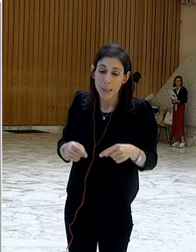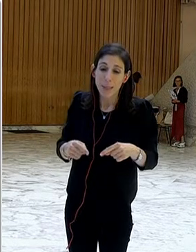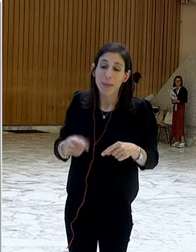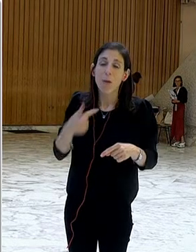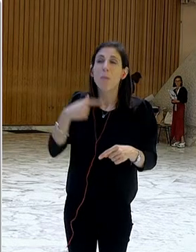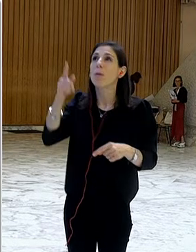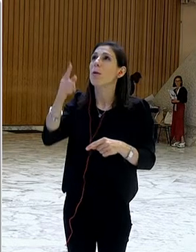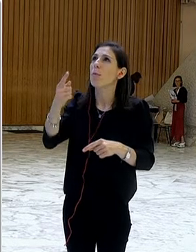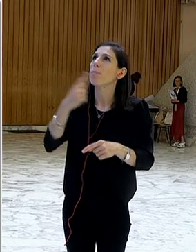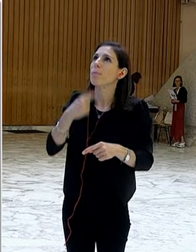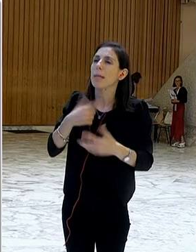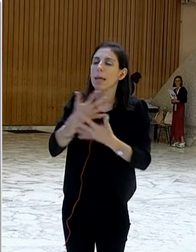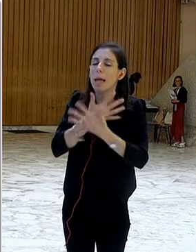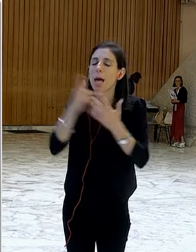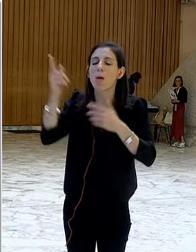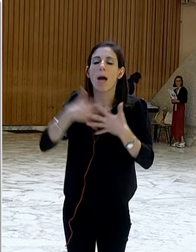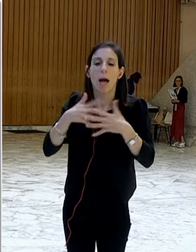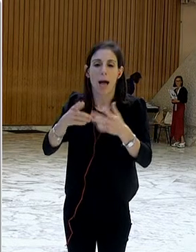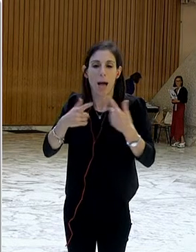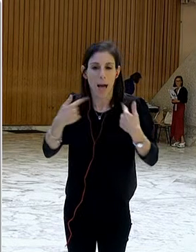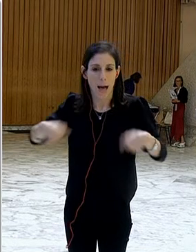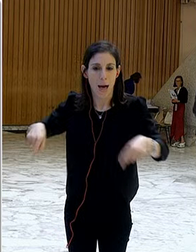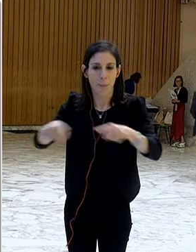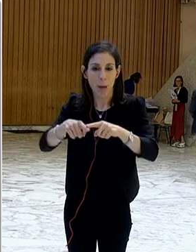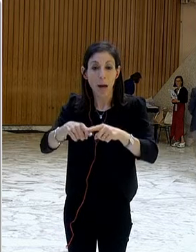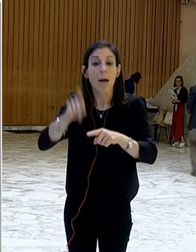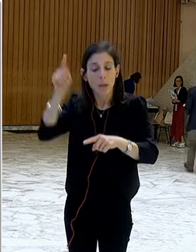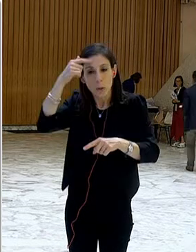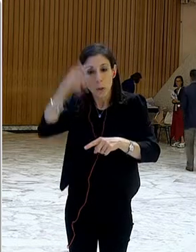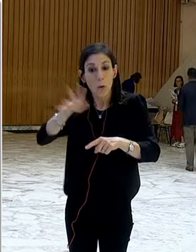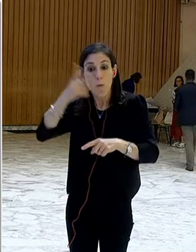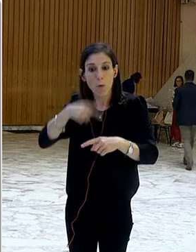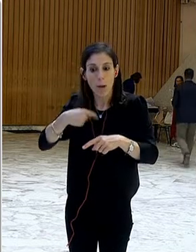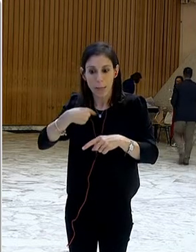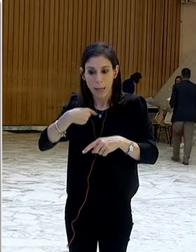convaincu qu'il veut que nous témoignions de cet appel,